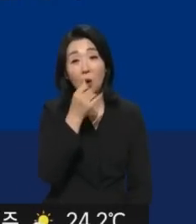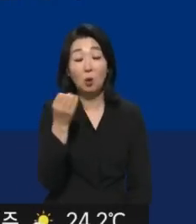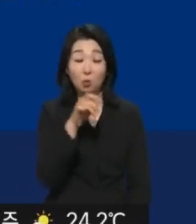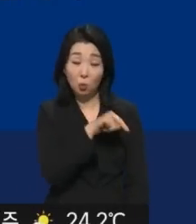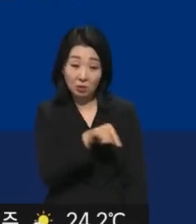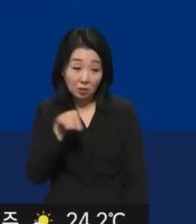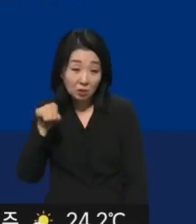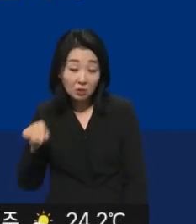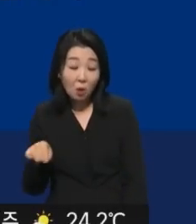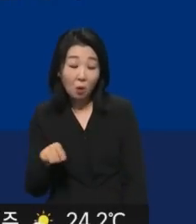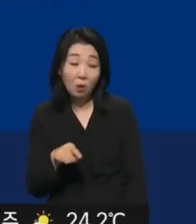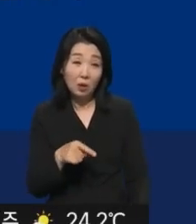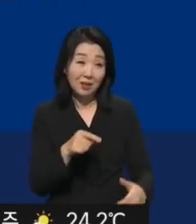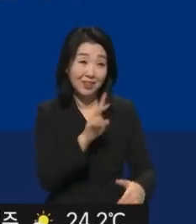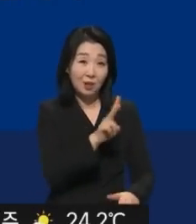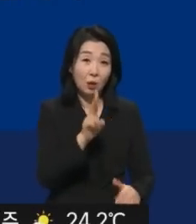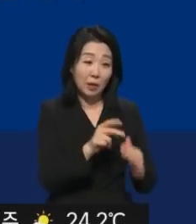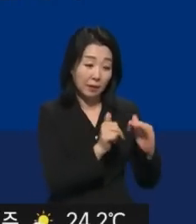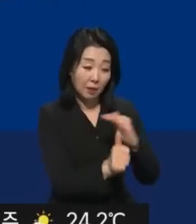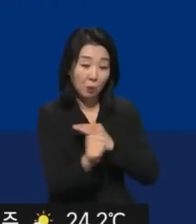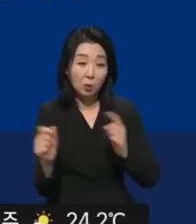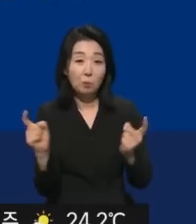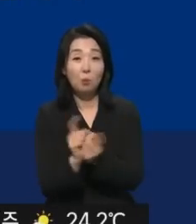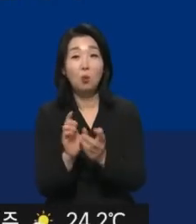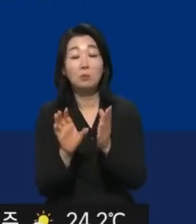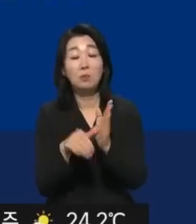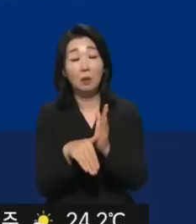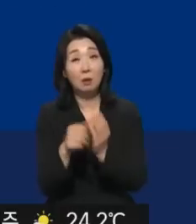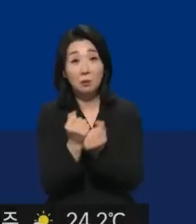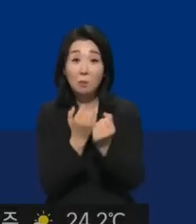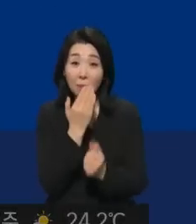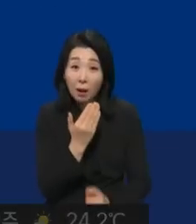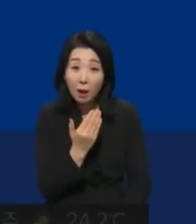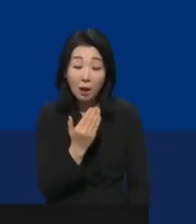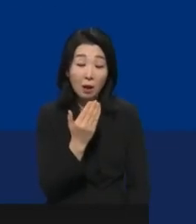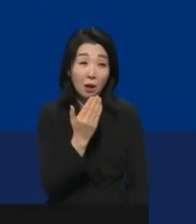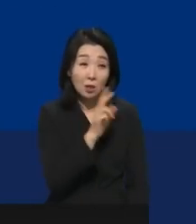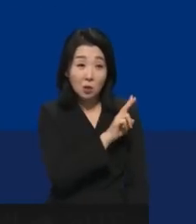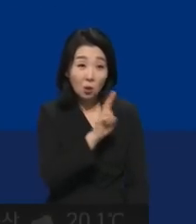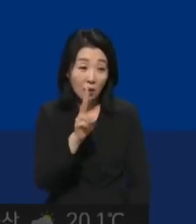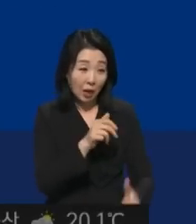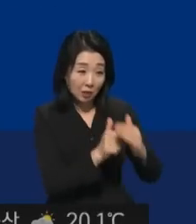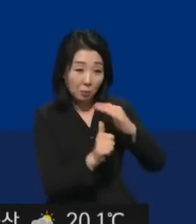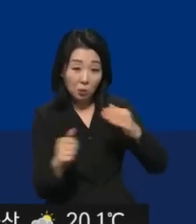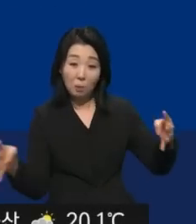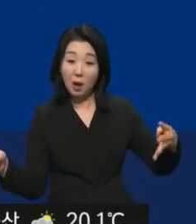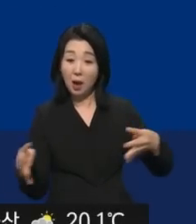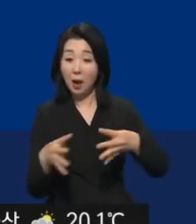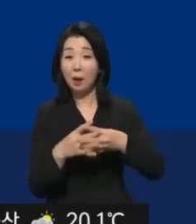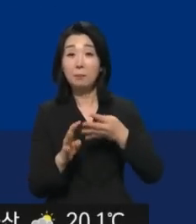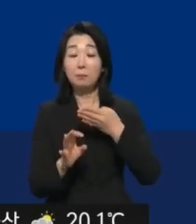부분이 여야 원내대표들 간의 모임에서 제의가 될 수 있고 여야 원내대표 간의 합의가